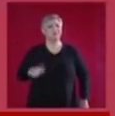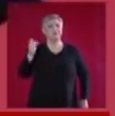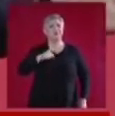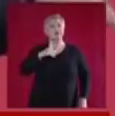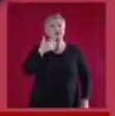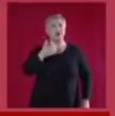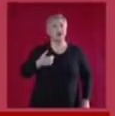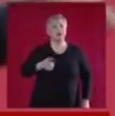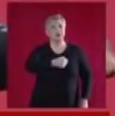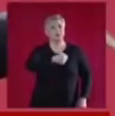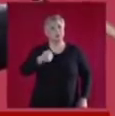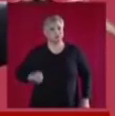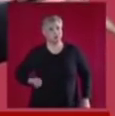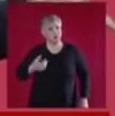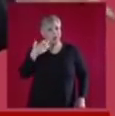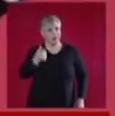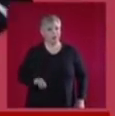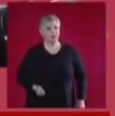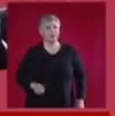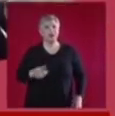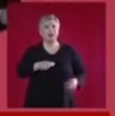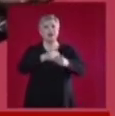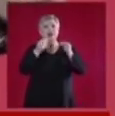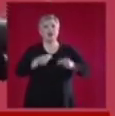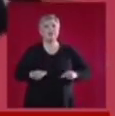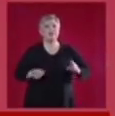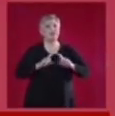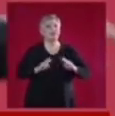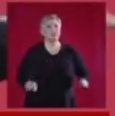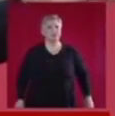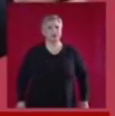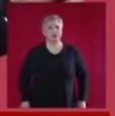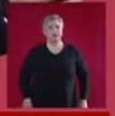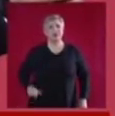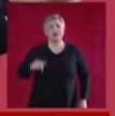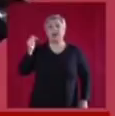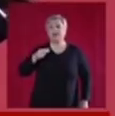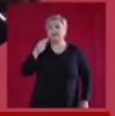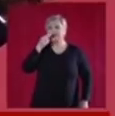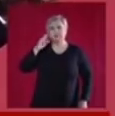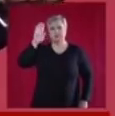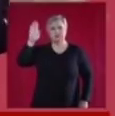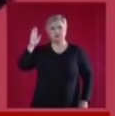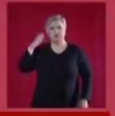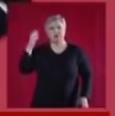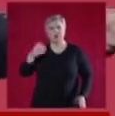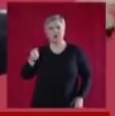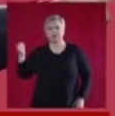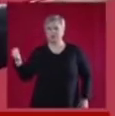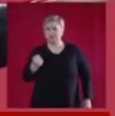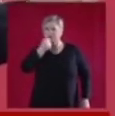δημοσιονομικών καταναγκασμών και πρόκειται για την άνοδο της ακροδεξιάς την άνοδο των